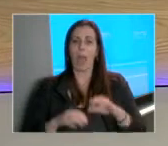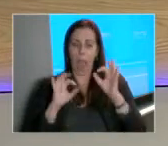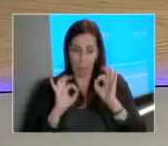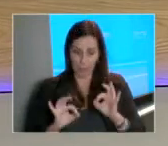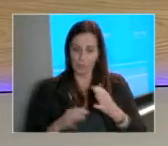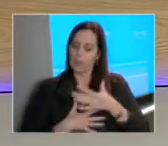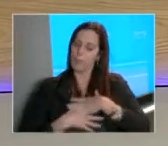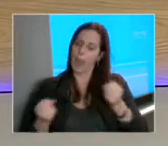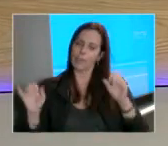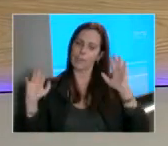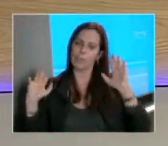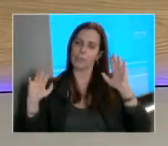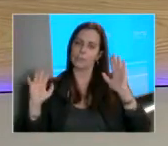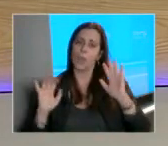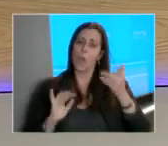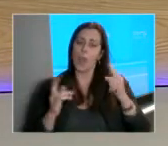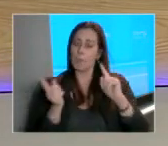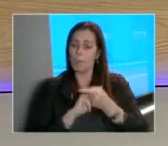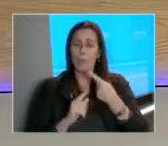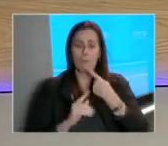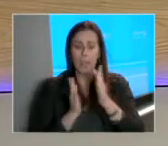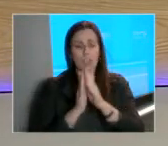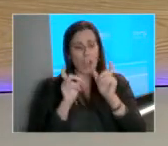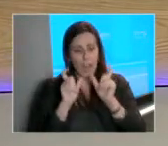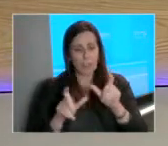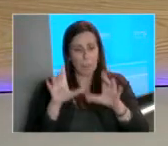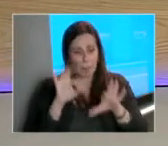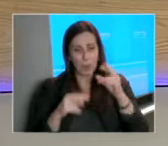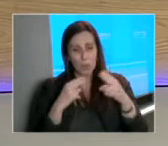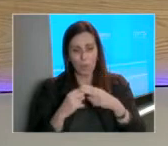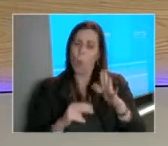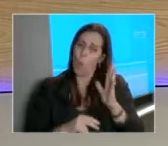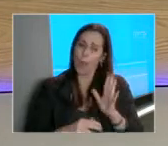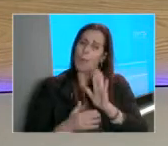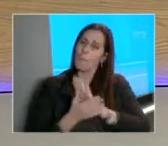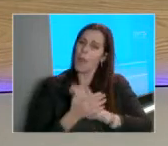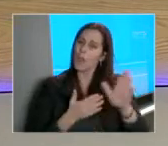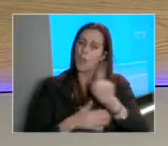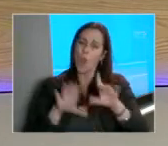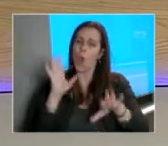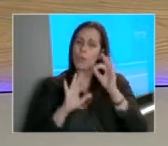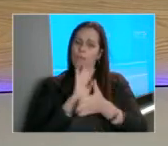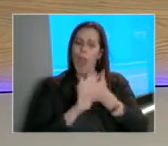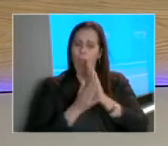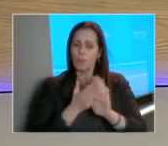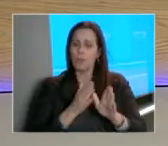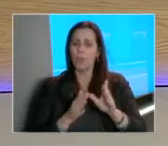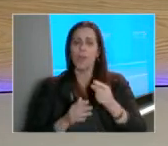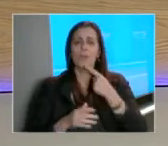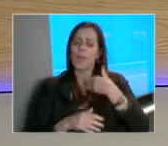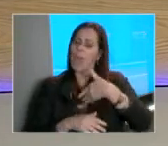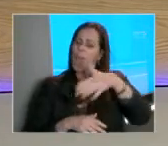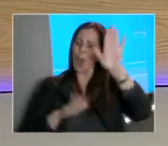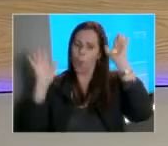האמת, נמאס לנו מכם. ואולי במקום לבקש חסינות בבחירות הקרובות, פשוט לא נבחר בכם ונשלח